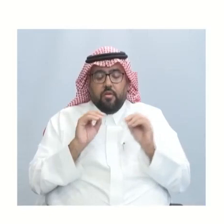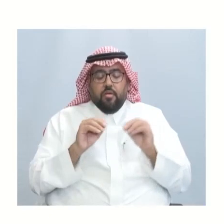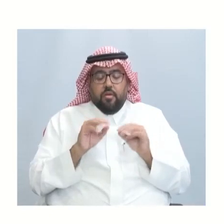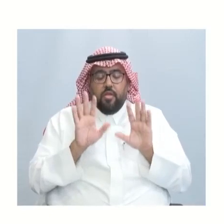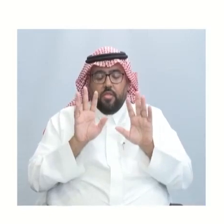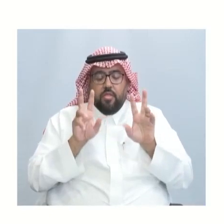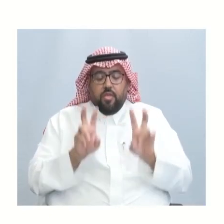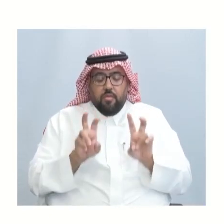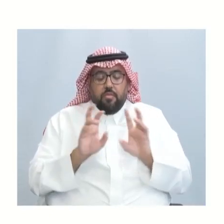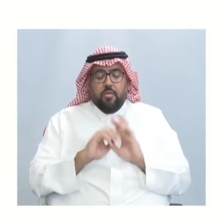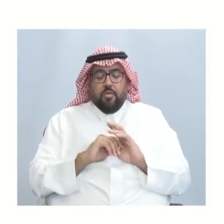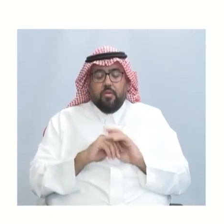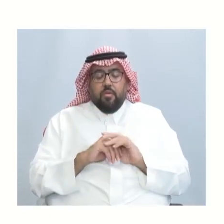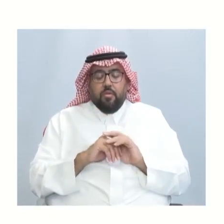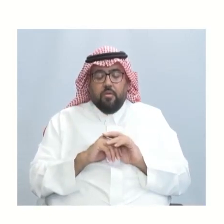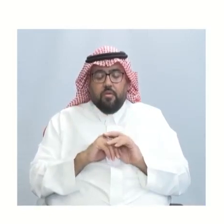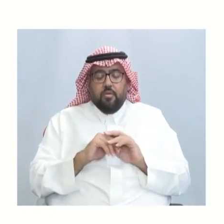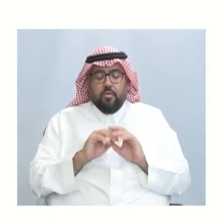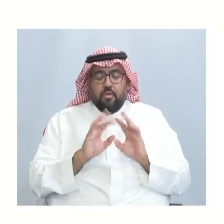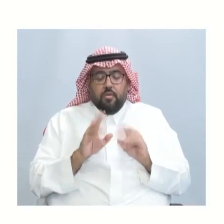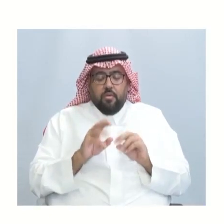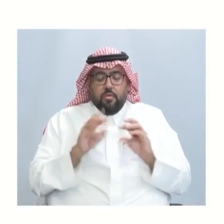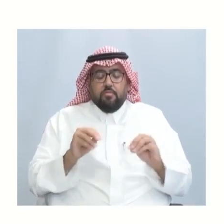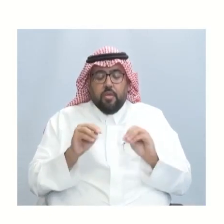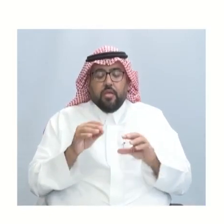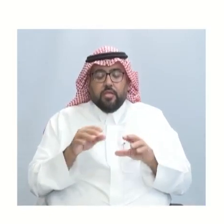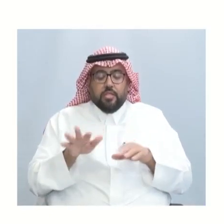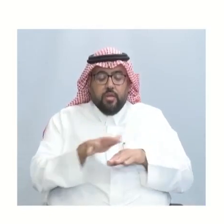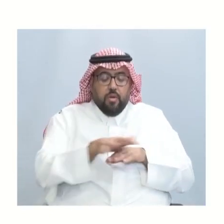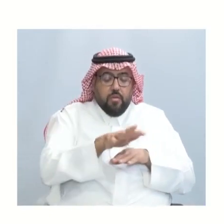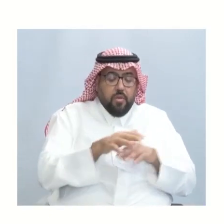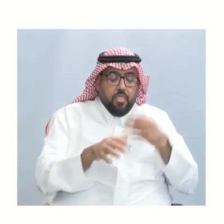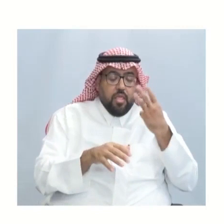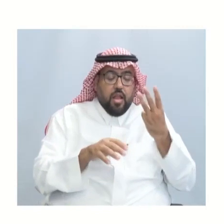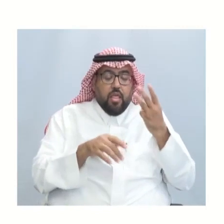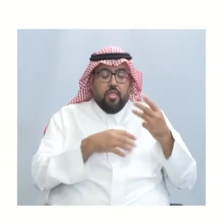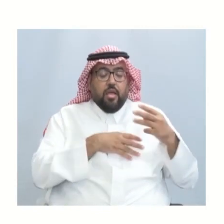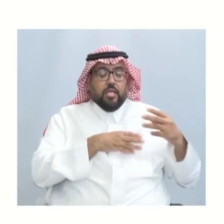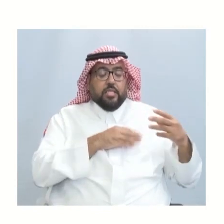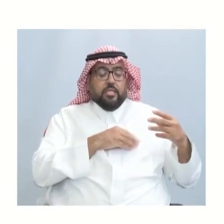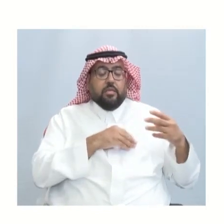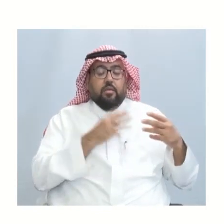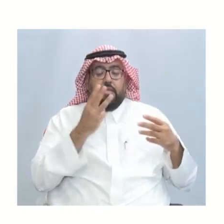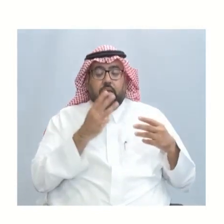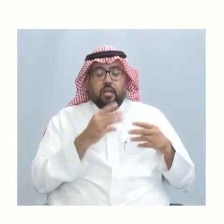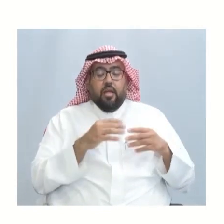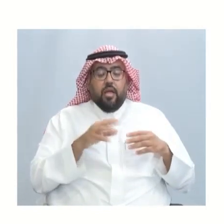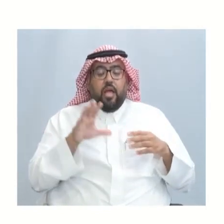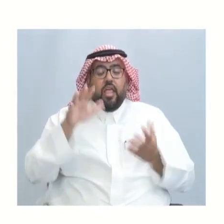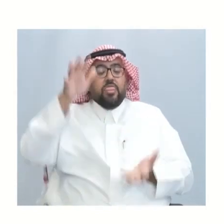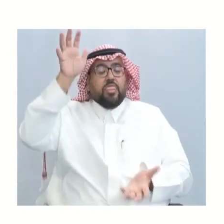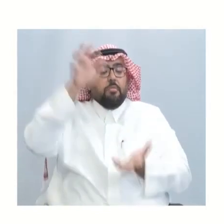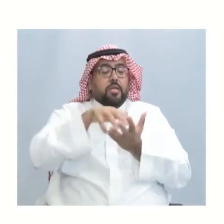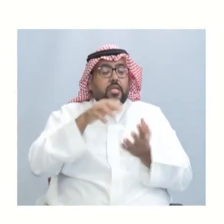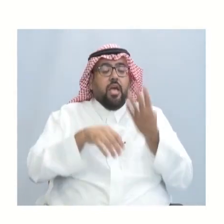ثابته درجه الحراره عدد حجرات القلب نلاحظ في الزواحف ثلاث حجرات ما ععد التماسيح اربع حجرات